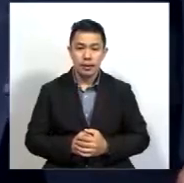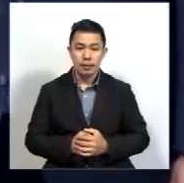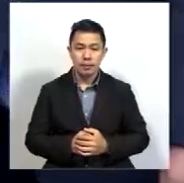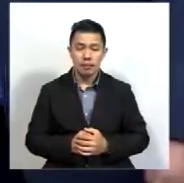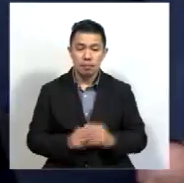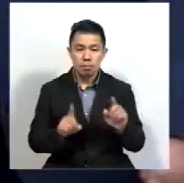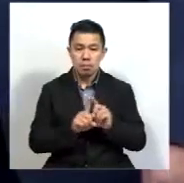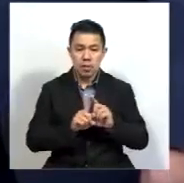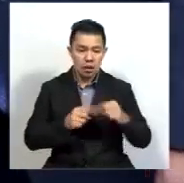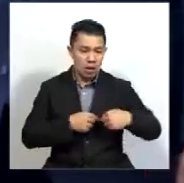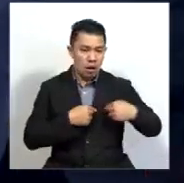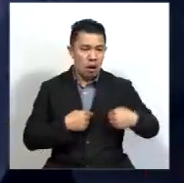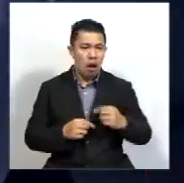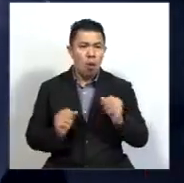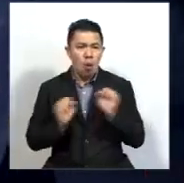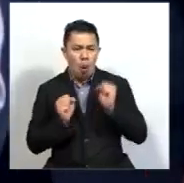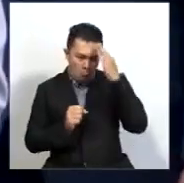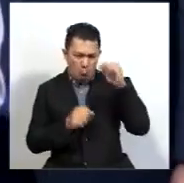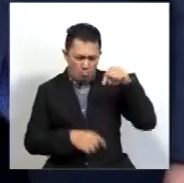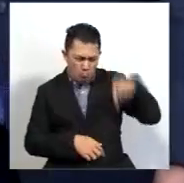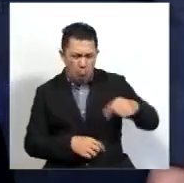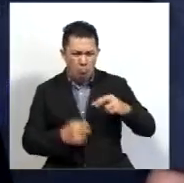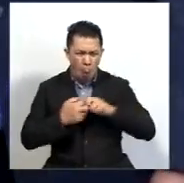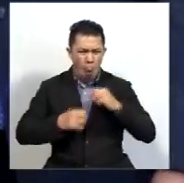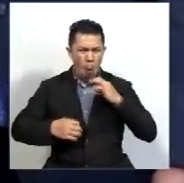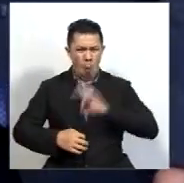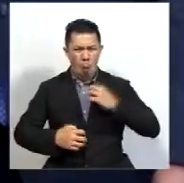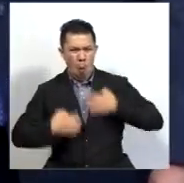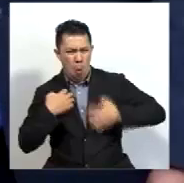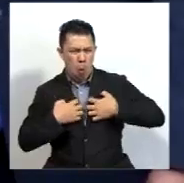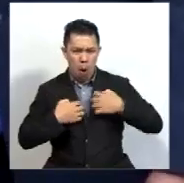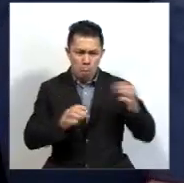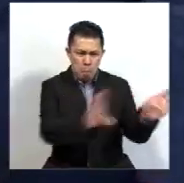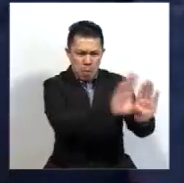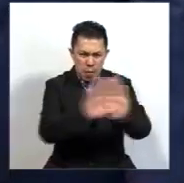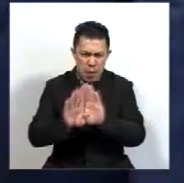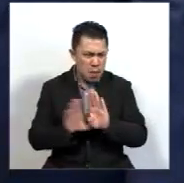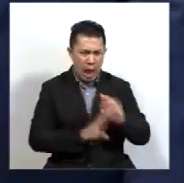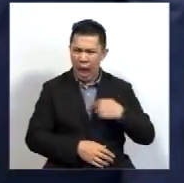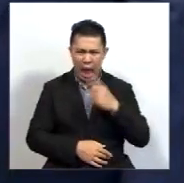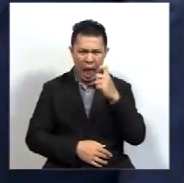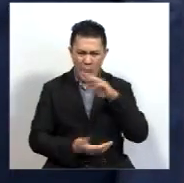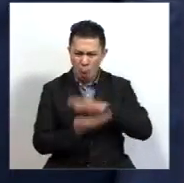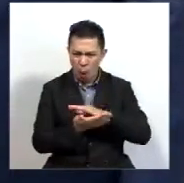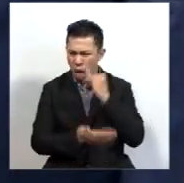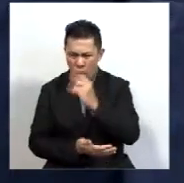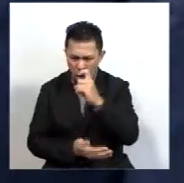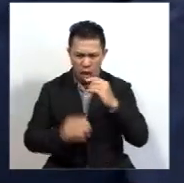เขาเรียกอะไรมีสภาพจิตใจที่ดีขึ้นเพราะอยู่ในสภาพกดดันแบบนั้นแล้วก็เมืองก็ปิดทำอะไรก็ไม่ได้ไปโรงเรียนก็ไม่